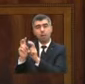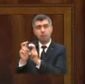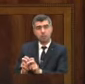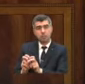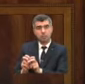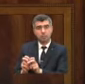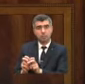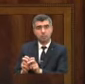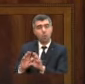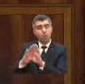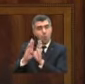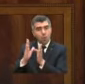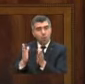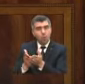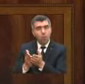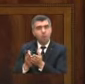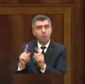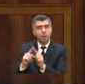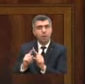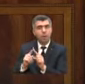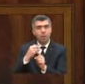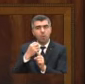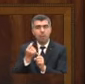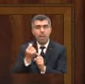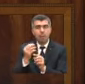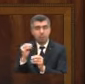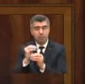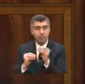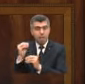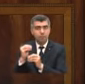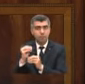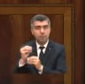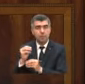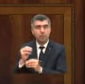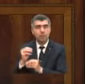المرة قلت جميع الأدوية اللي كتجاوز واحد الحد معين ديال الثمن